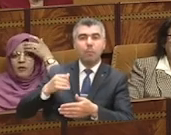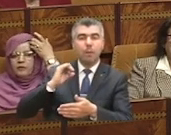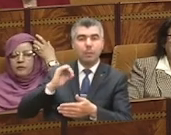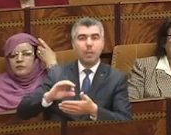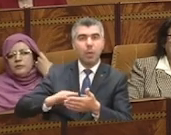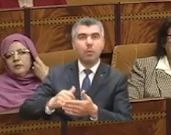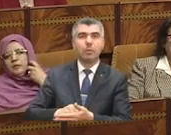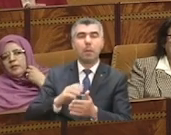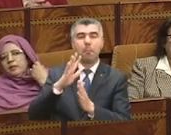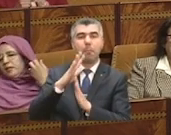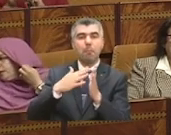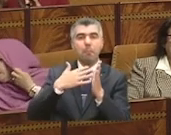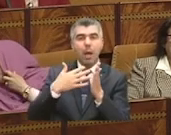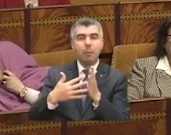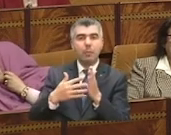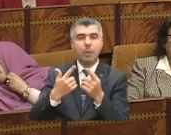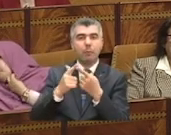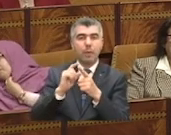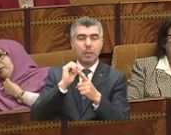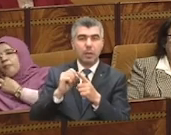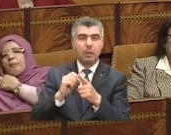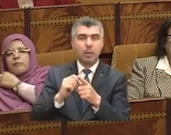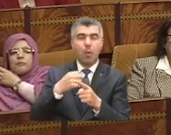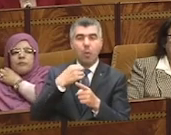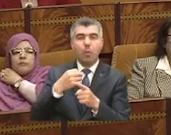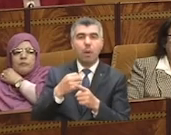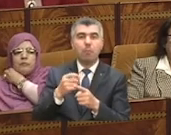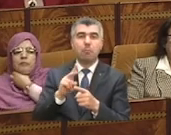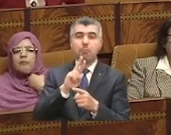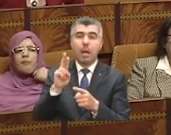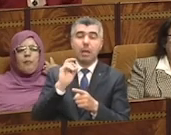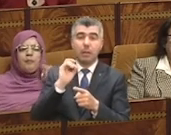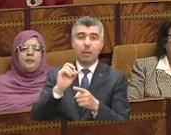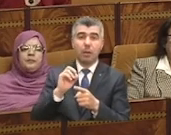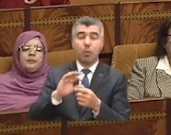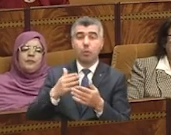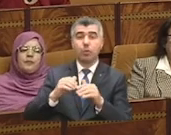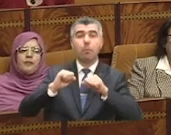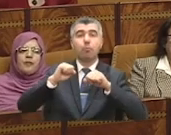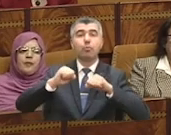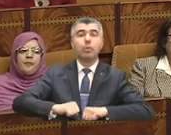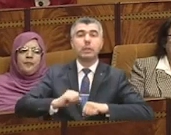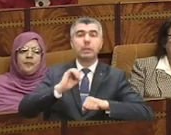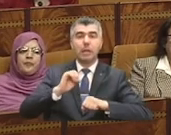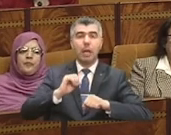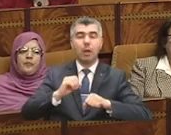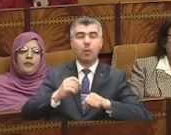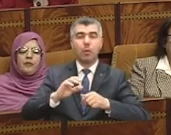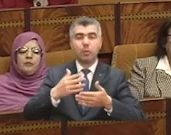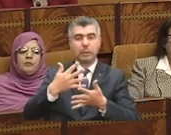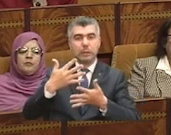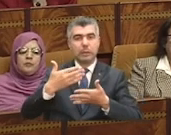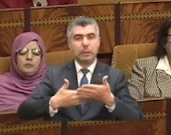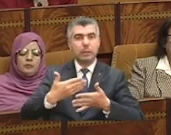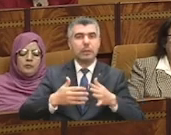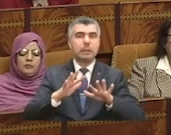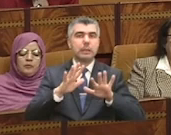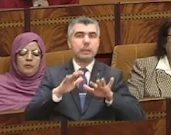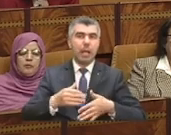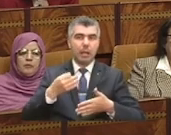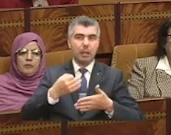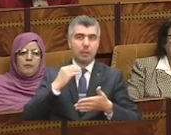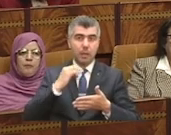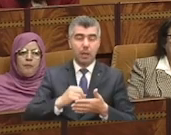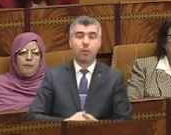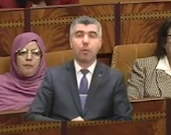شكل برامج قطاعية، كما أكد على ذلك المجلس الاقتصادي والاجتماعي والبيئي، على